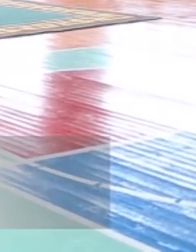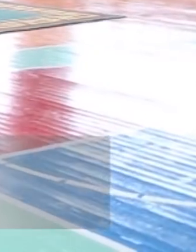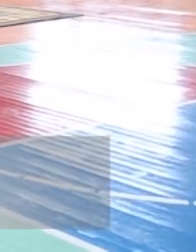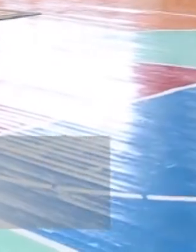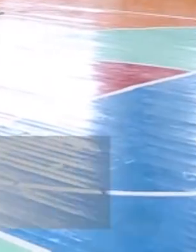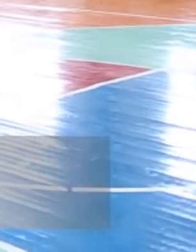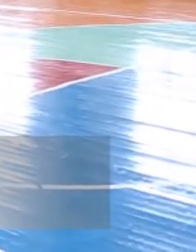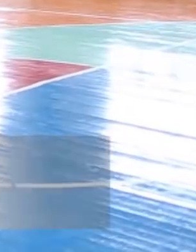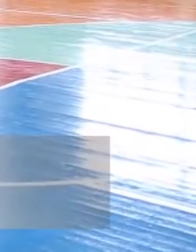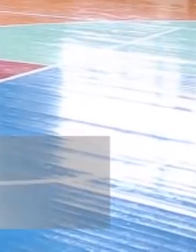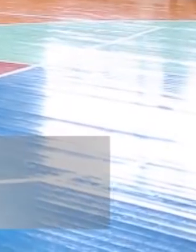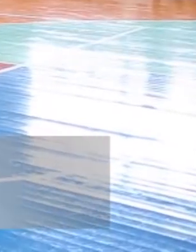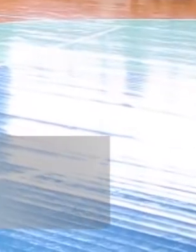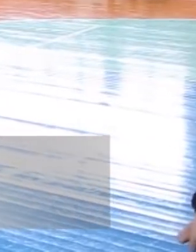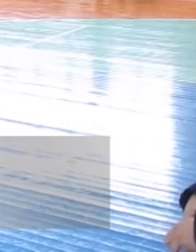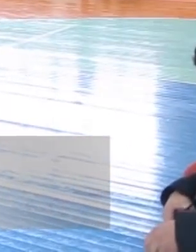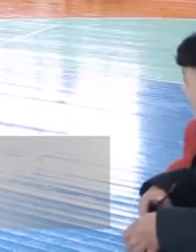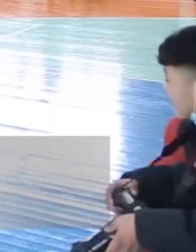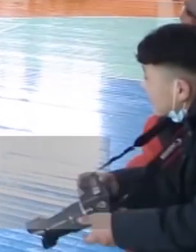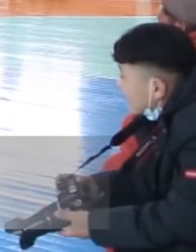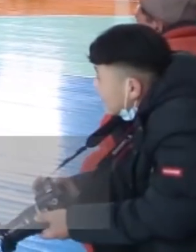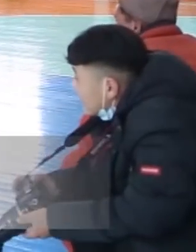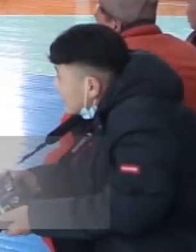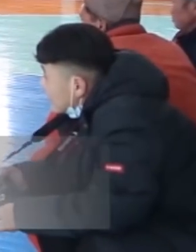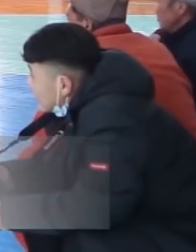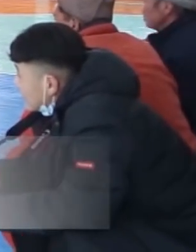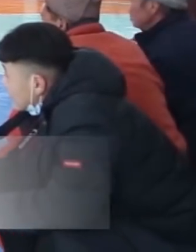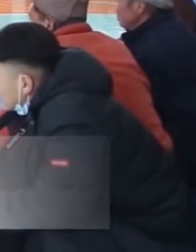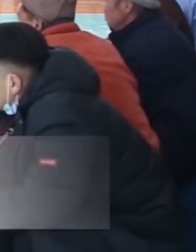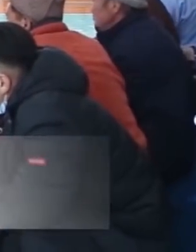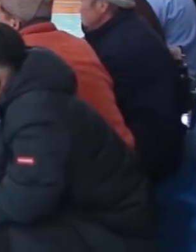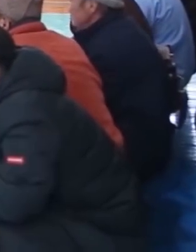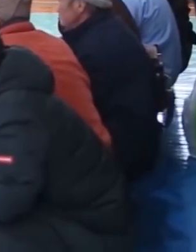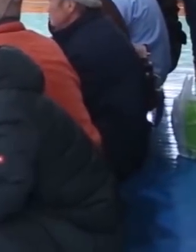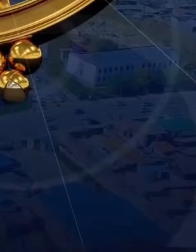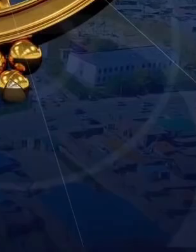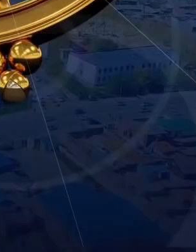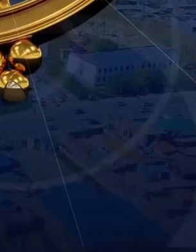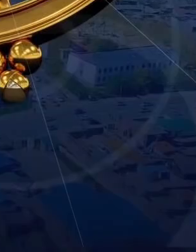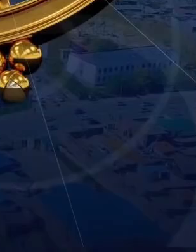тэргүүний тамирчдыг бэлтгэн гаргах бүрэн боломж бүрдэнэ гэж үзэж байна.